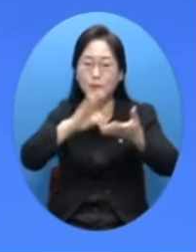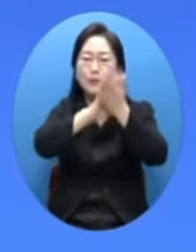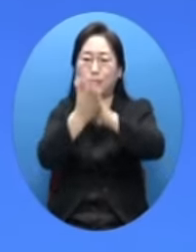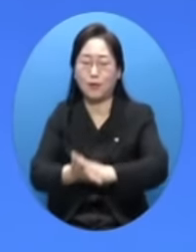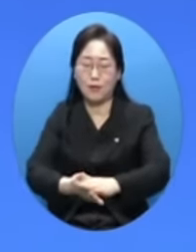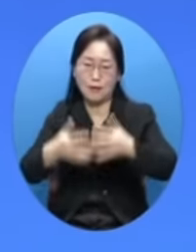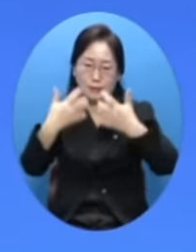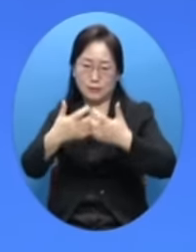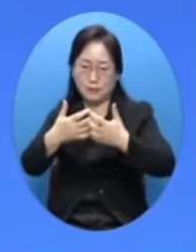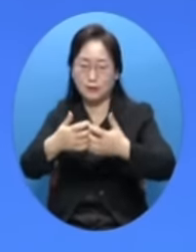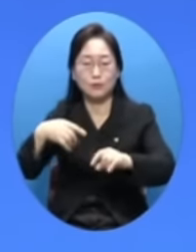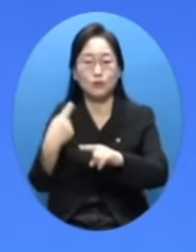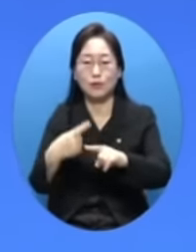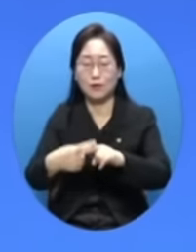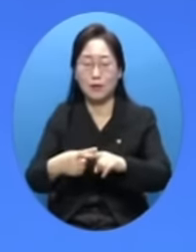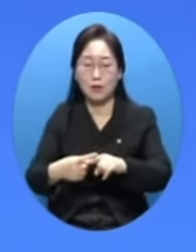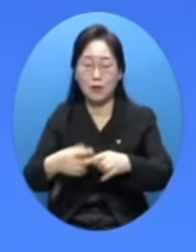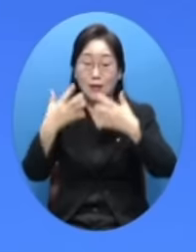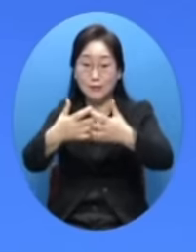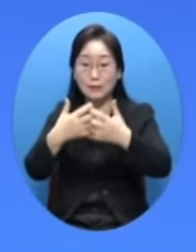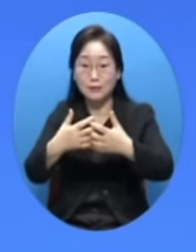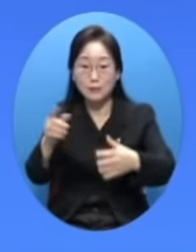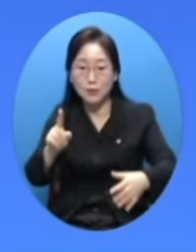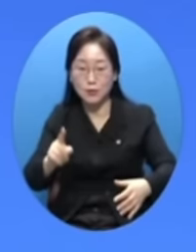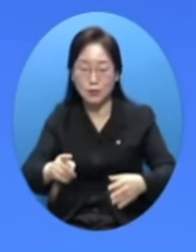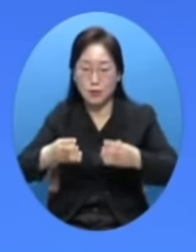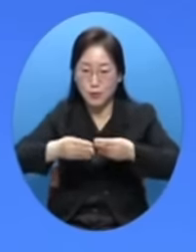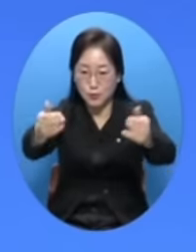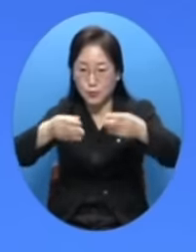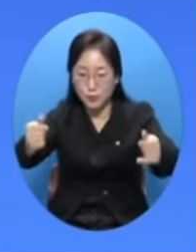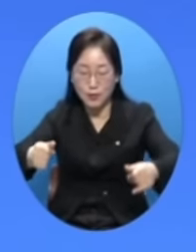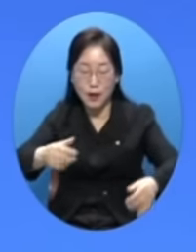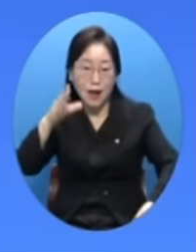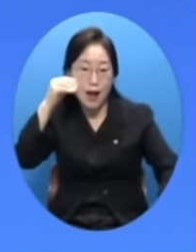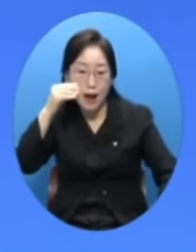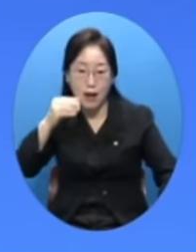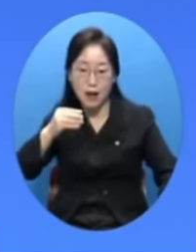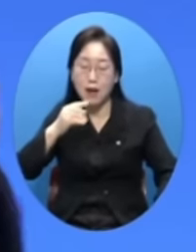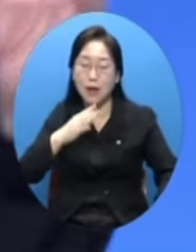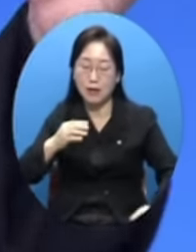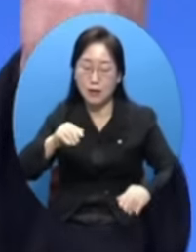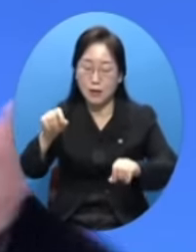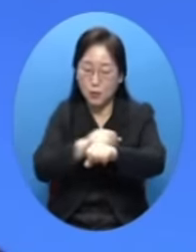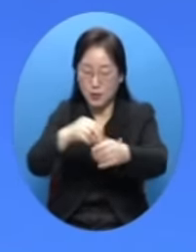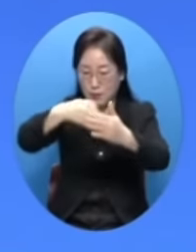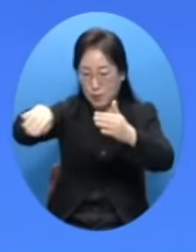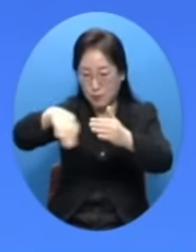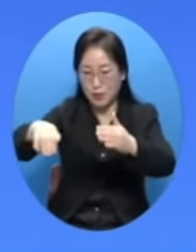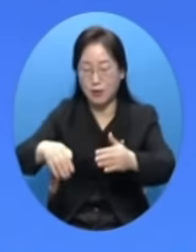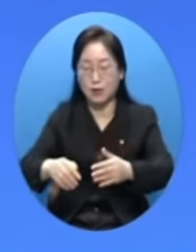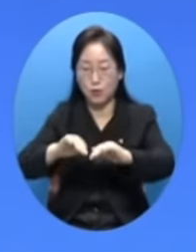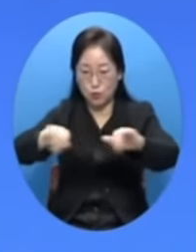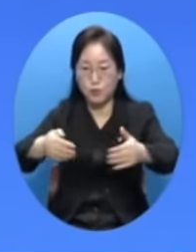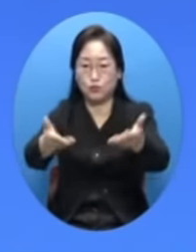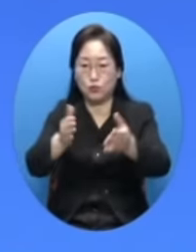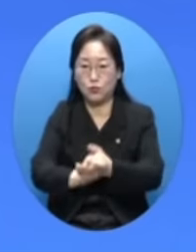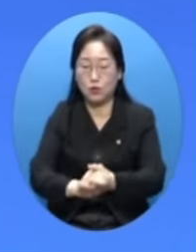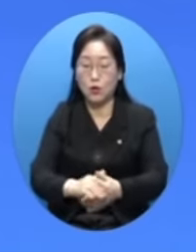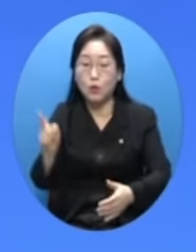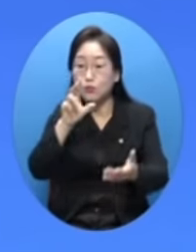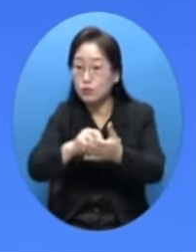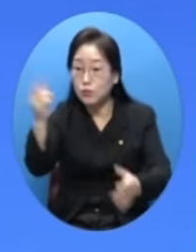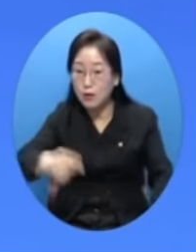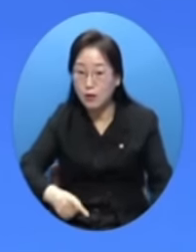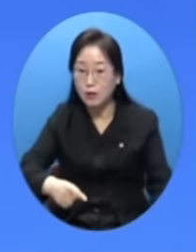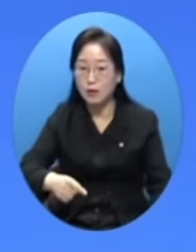타자 기계는 부수 버리고 알곡을 만들어내는 기계입니다 어떤 문제들이 여러분에게 다가와도 태상 같은 문제들이